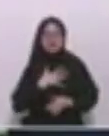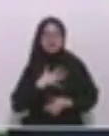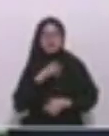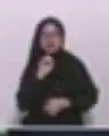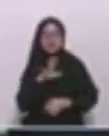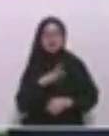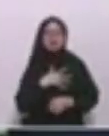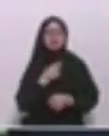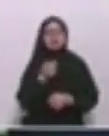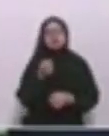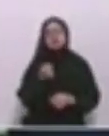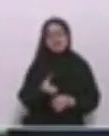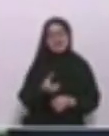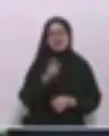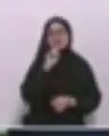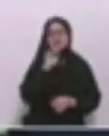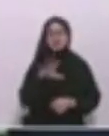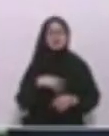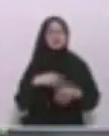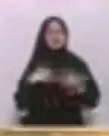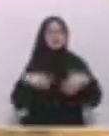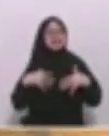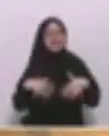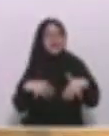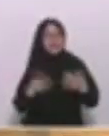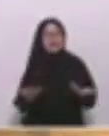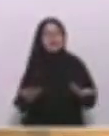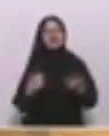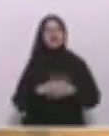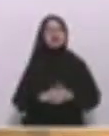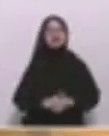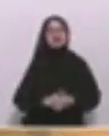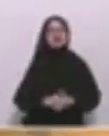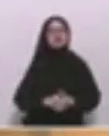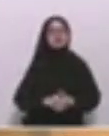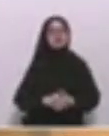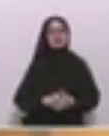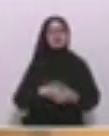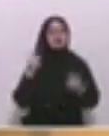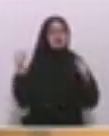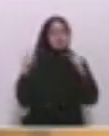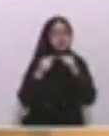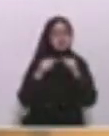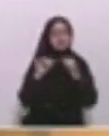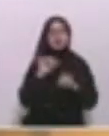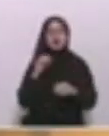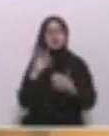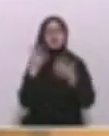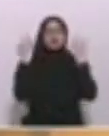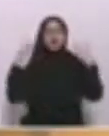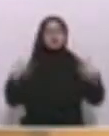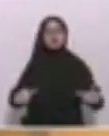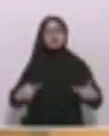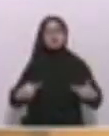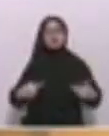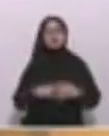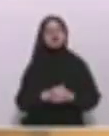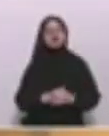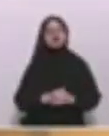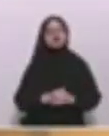bahwa mudah diucap tapi praktiknya karena berkaitan dengan ee apa individu ya sumber daya Kalaupun kita ingin